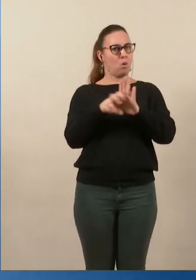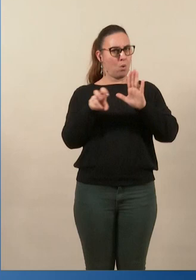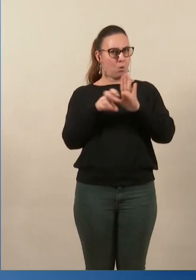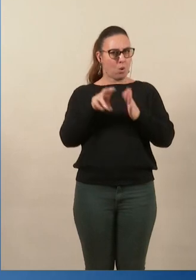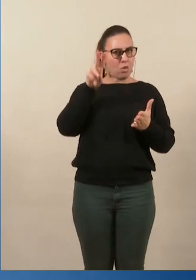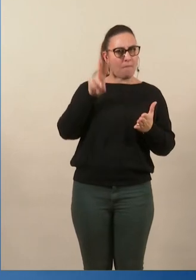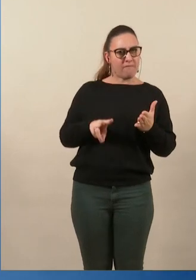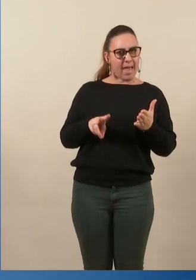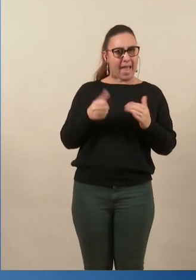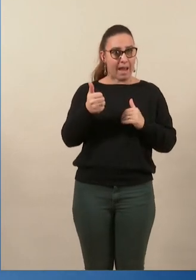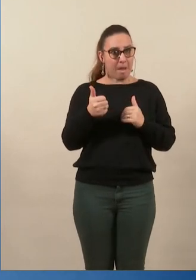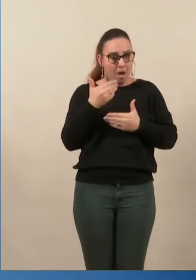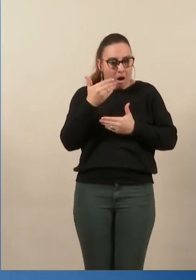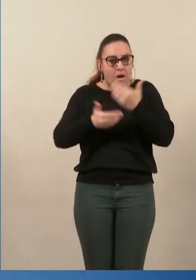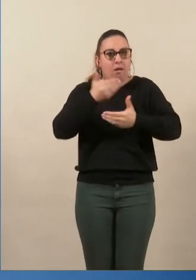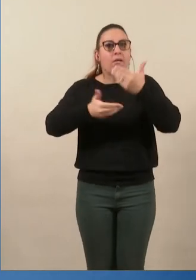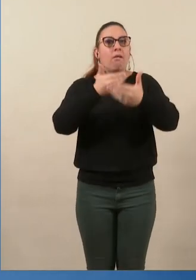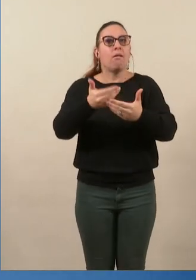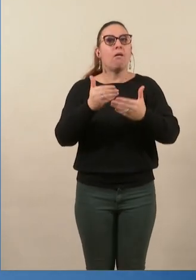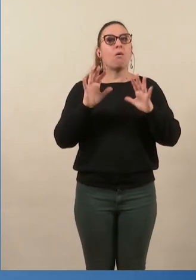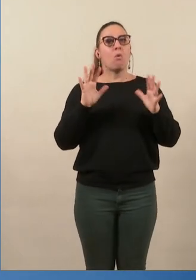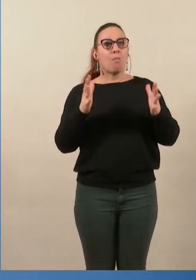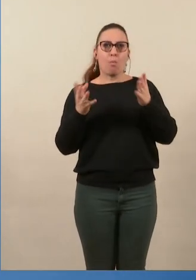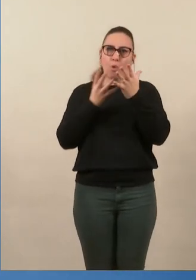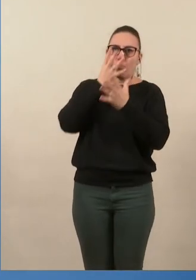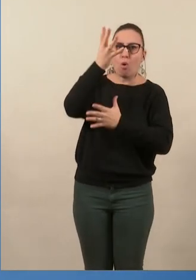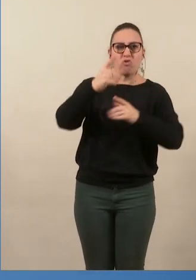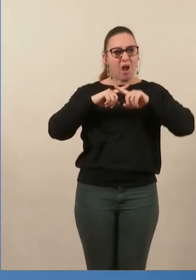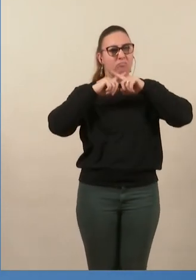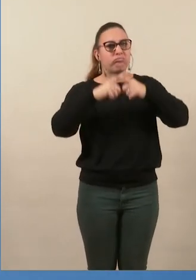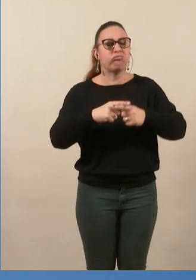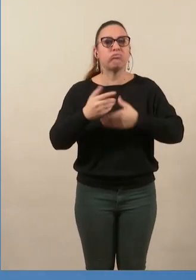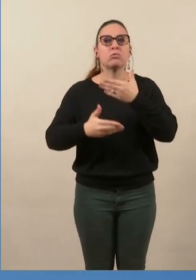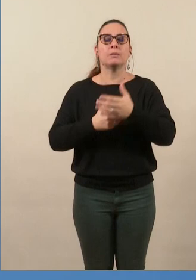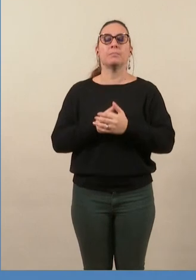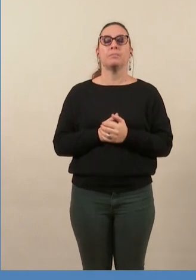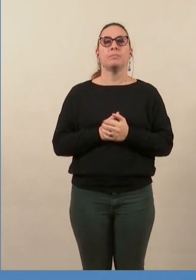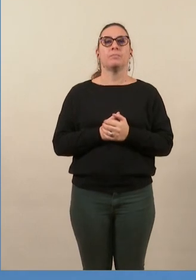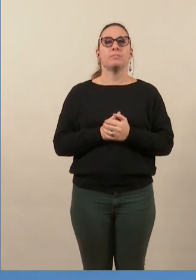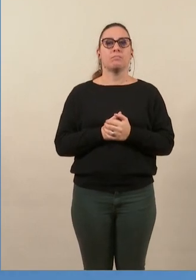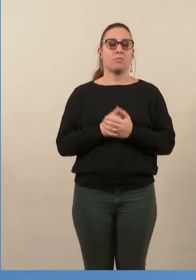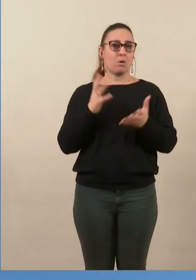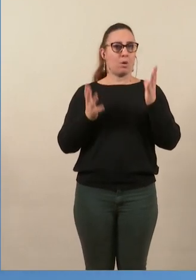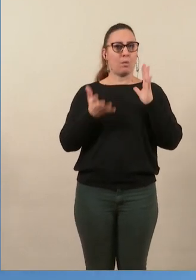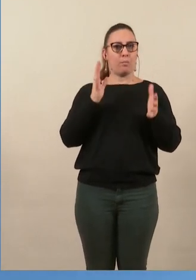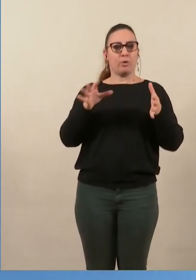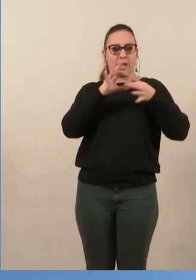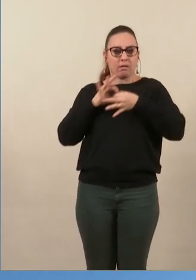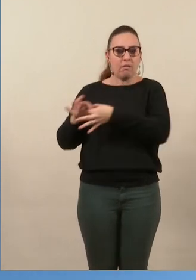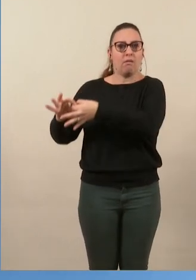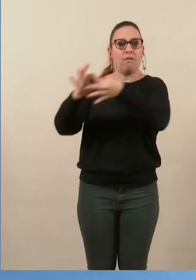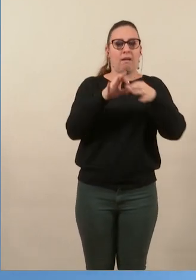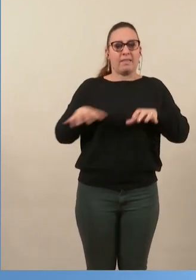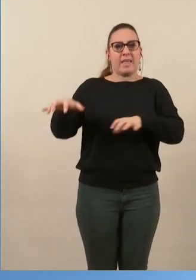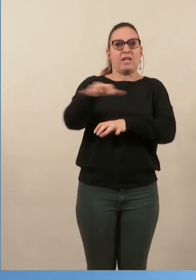effet levier pour peser et conduire de tels projet ils appelleraient une solidarité interterritoriale